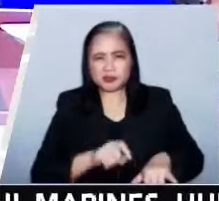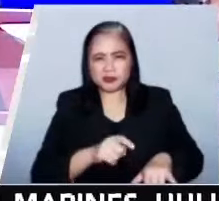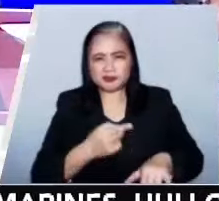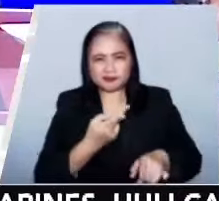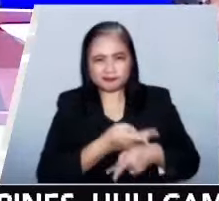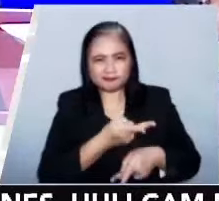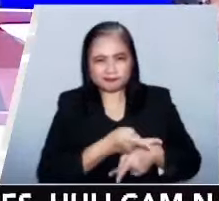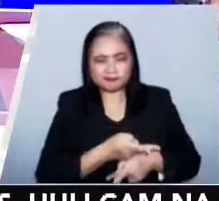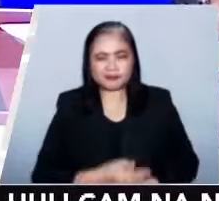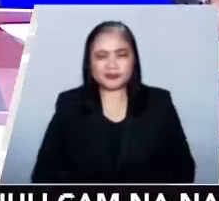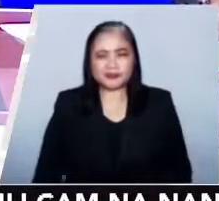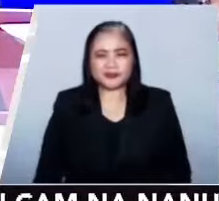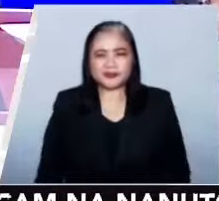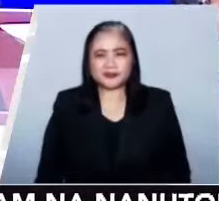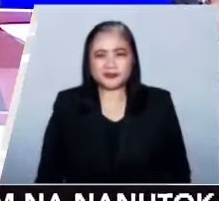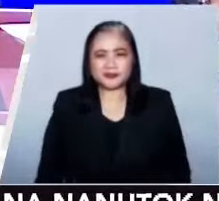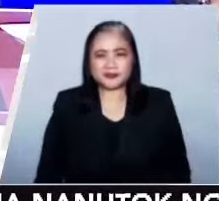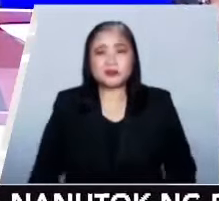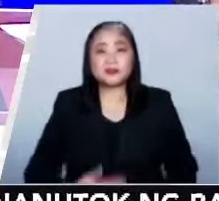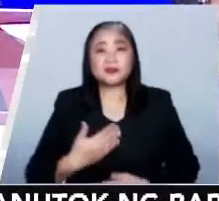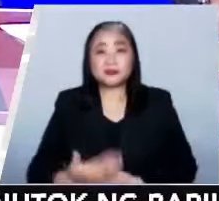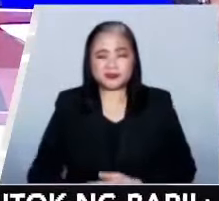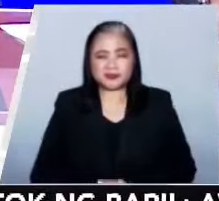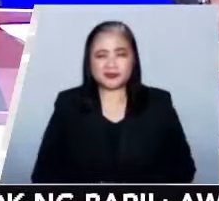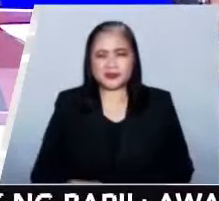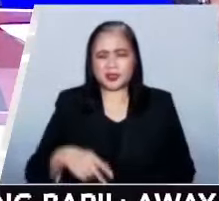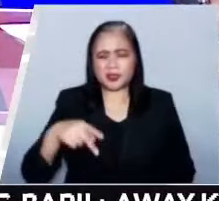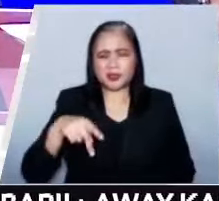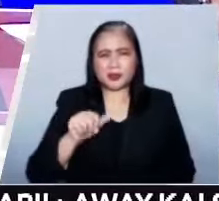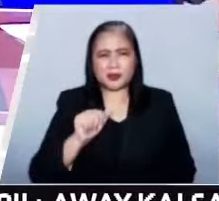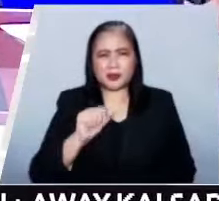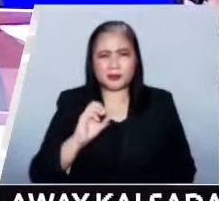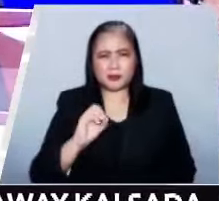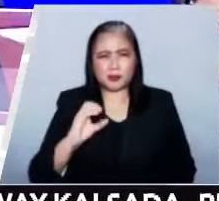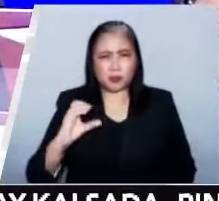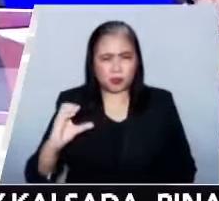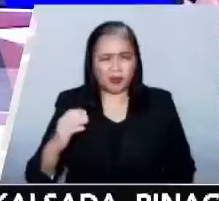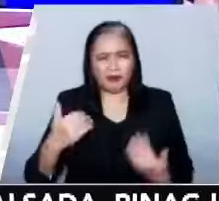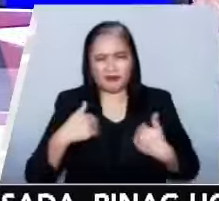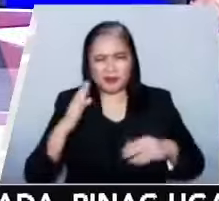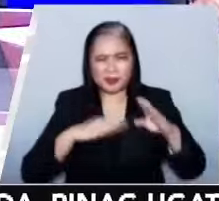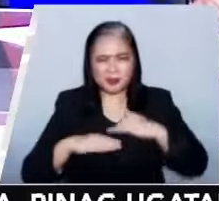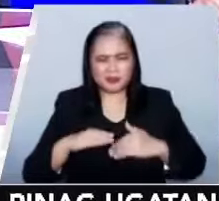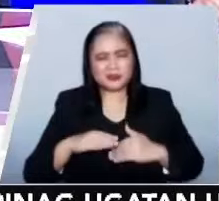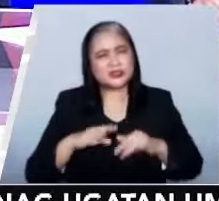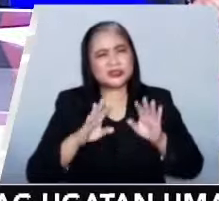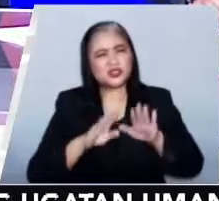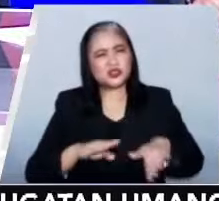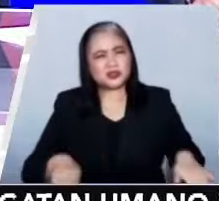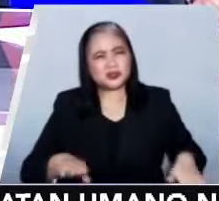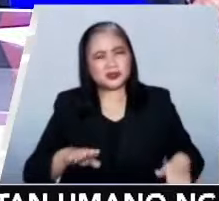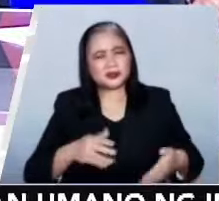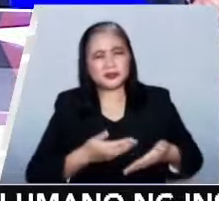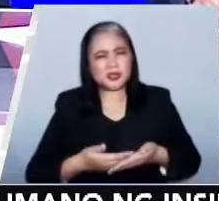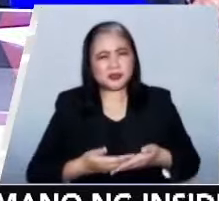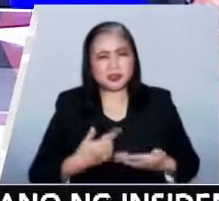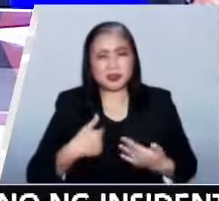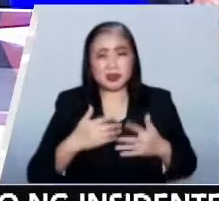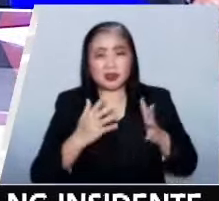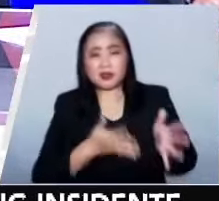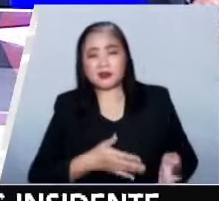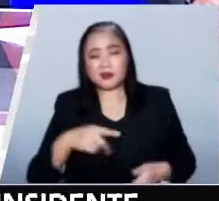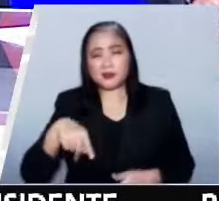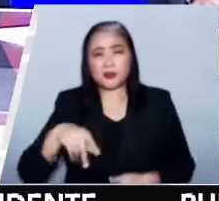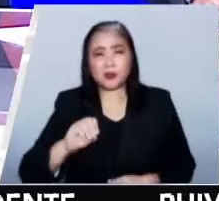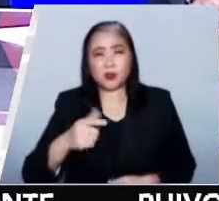Tanggap problema sa Presidential Anti-Organized Crime Commission o PAOCC ang mga sanggol na iiwan ng mga POGO worker na paalisin na sa